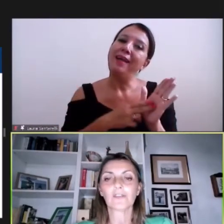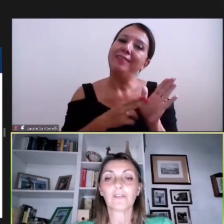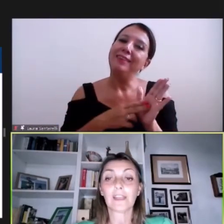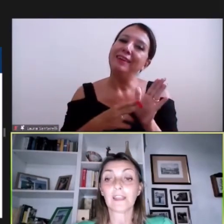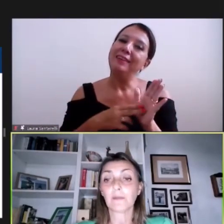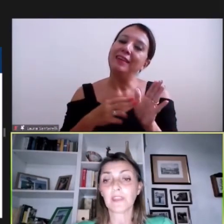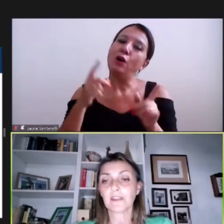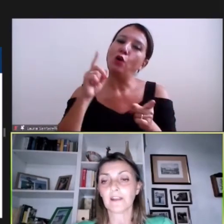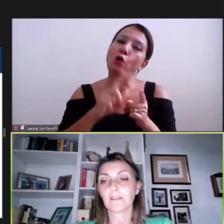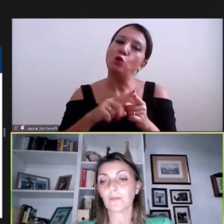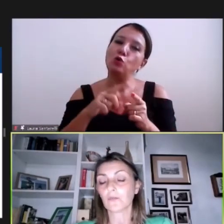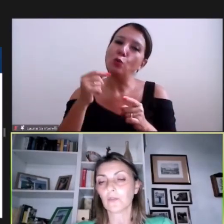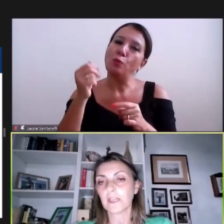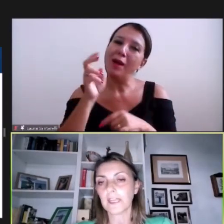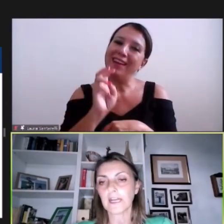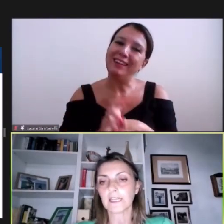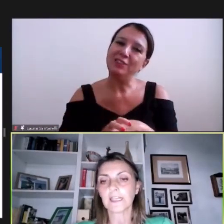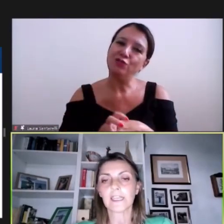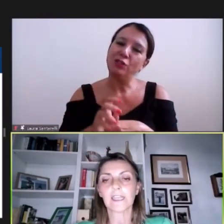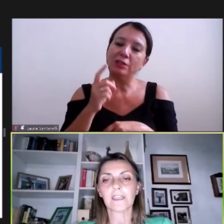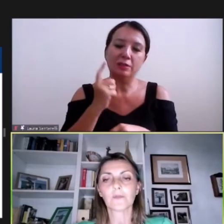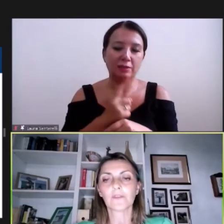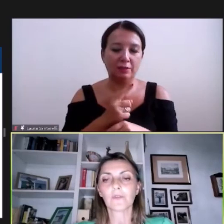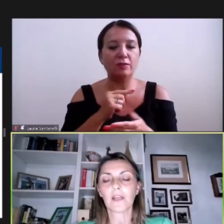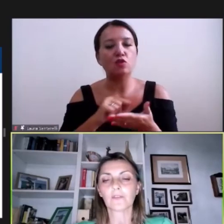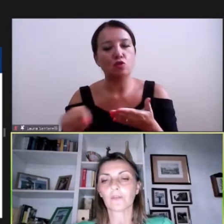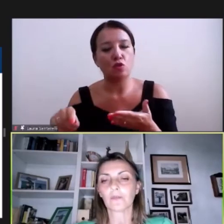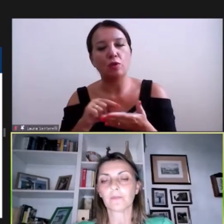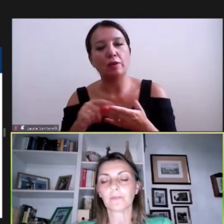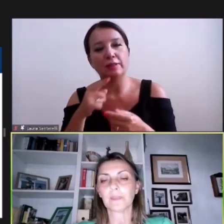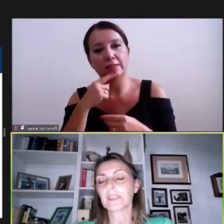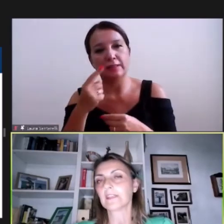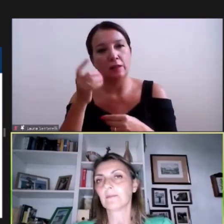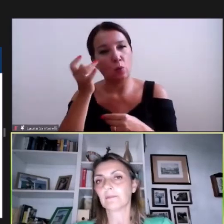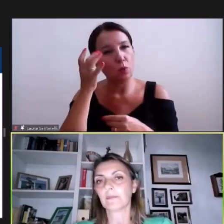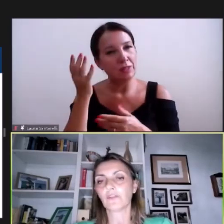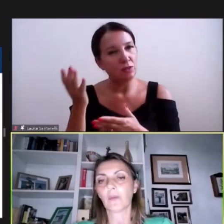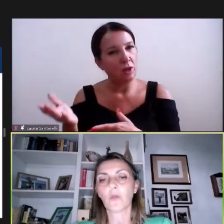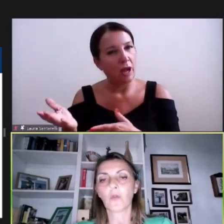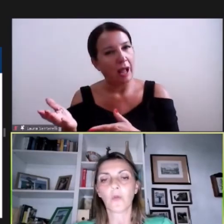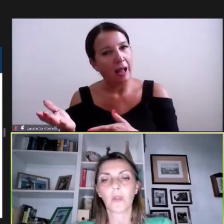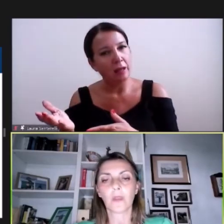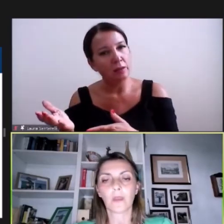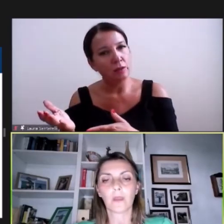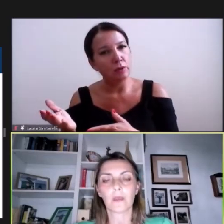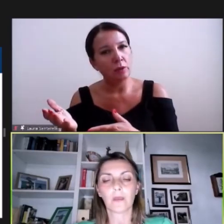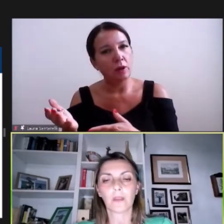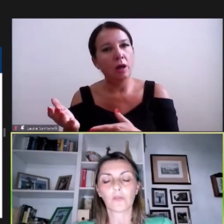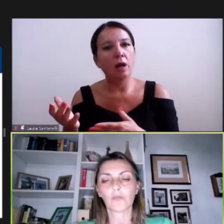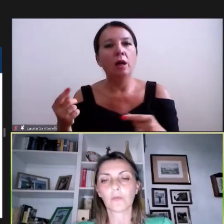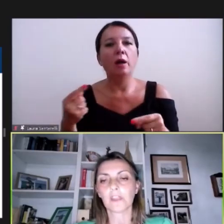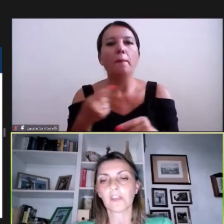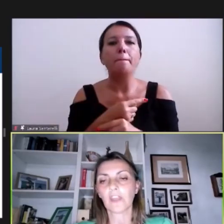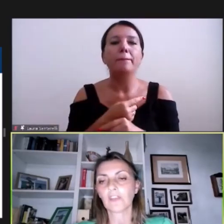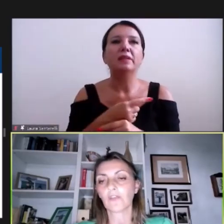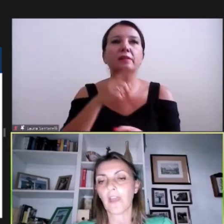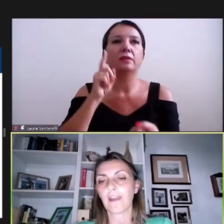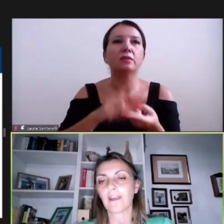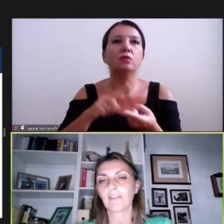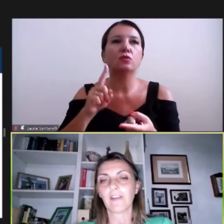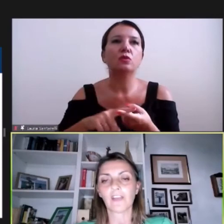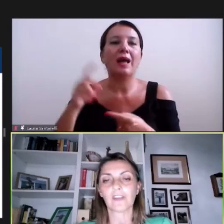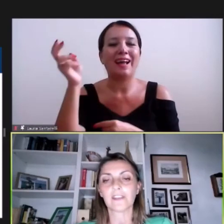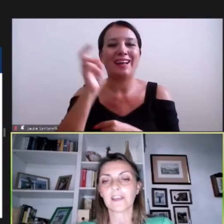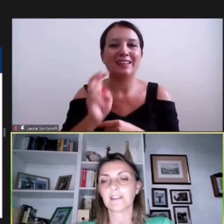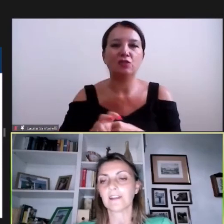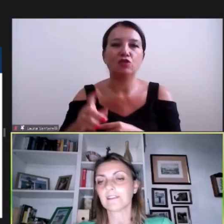energetico, vale la pena sottolineare che in questo caso, mentre diciamo, con il consumo energetico è